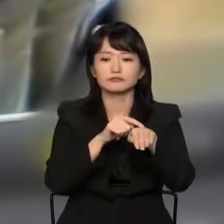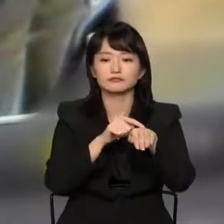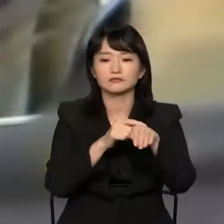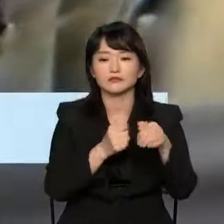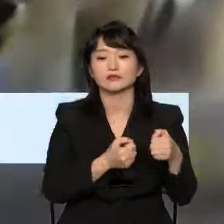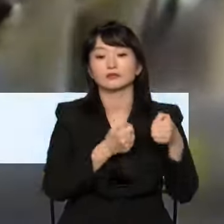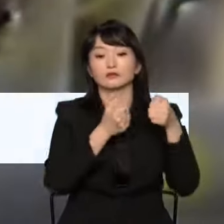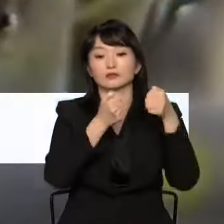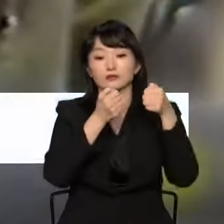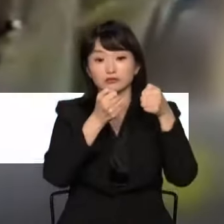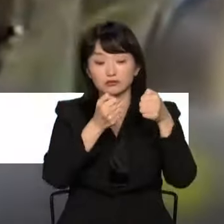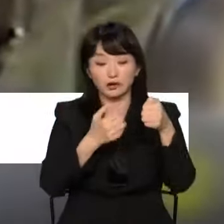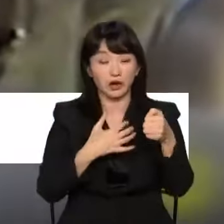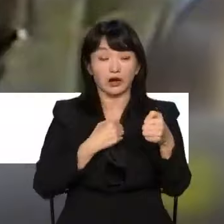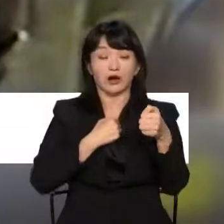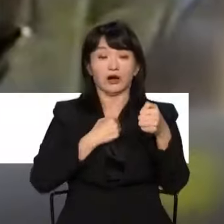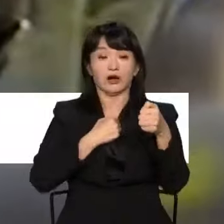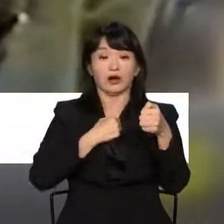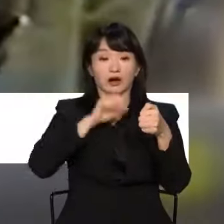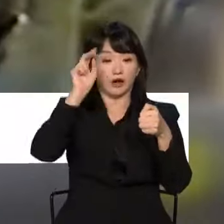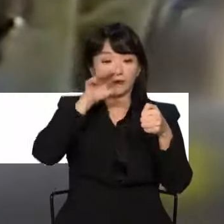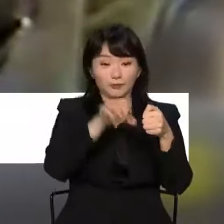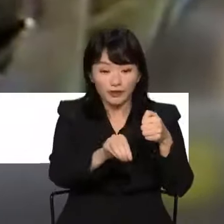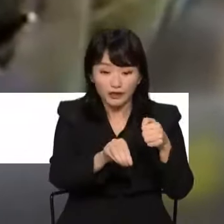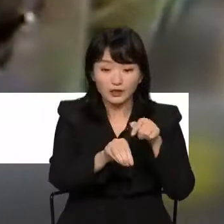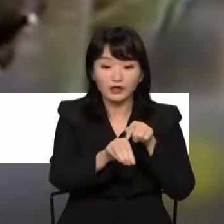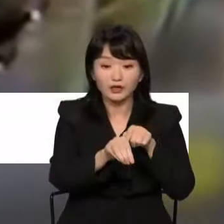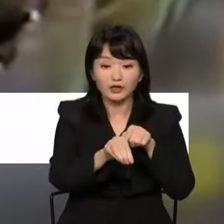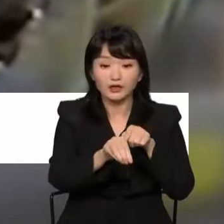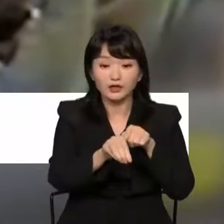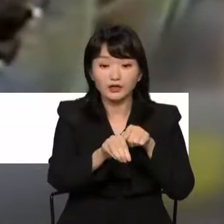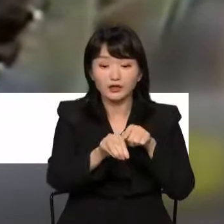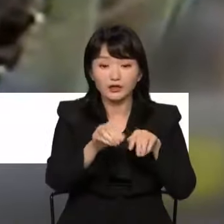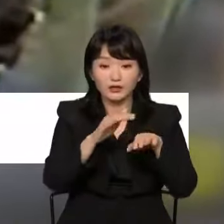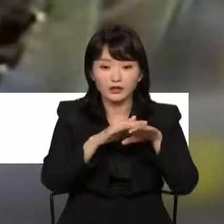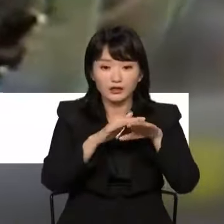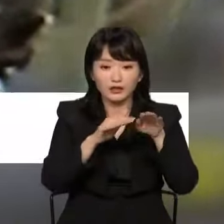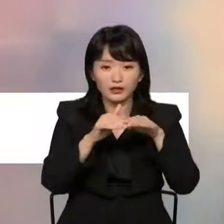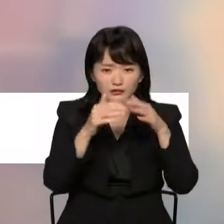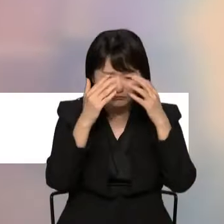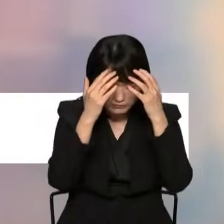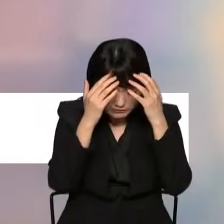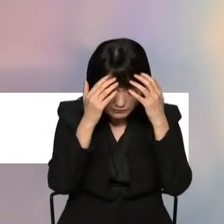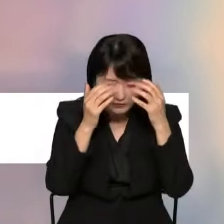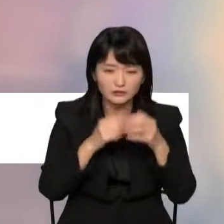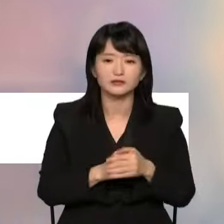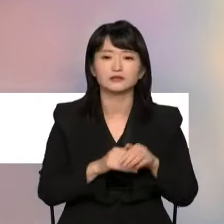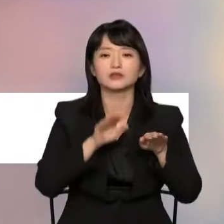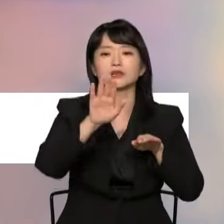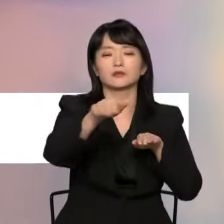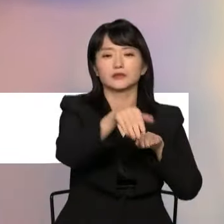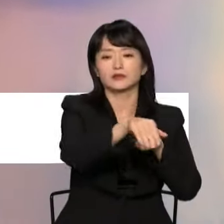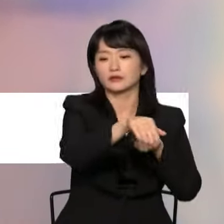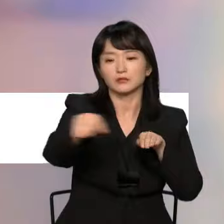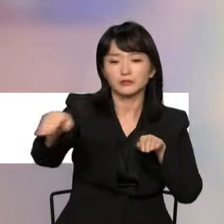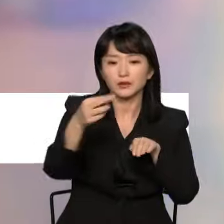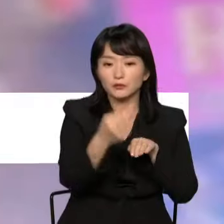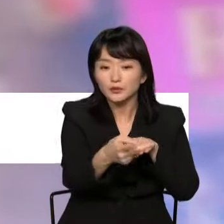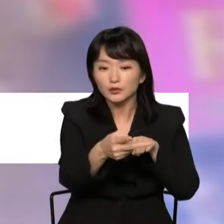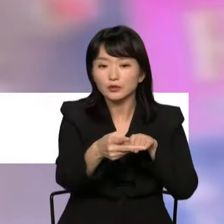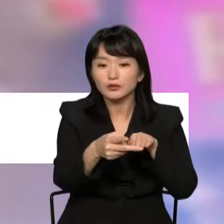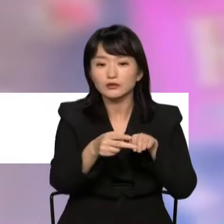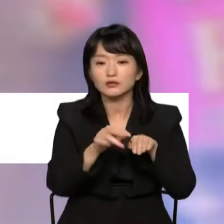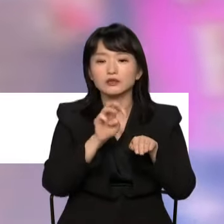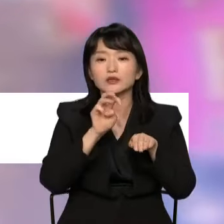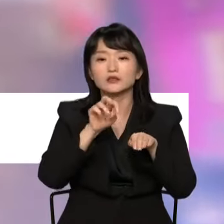차가 움직이자 깜짝 놀라며 급 브레이크를 밟더니 두 손으로 얼굴을 감싸집니다. 앞차가 빠졌는데도 30초 넘게